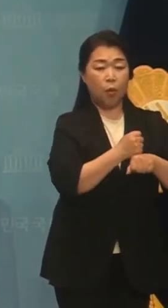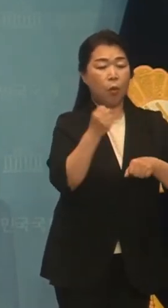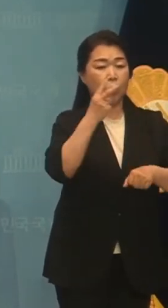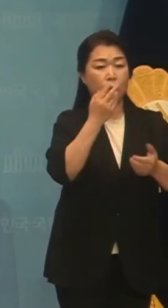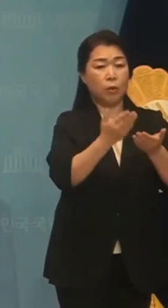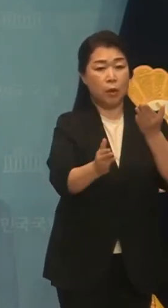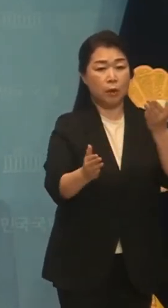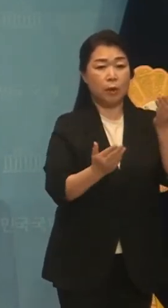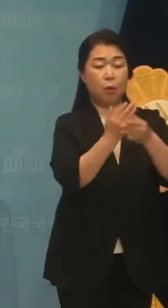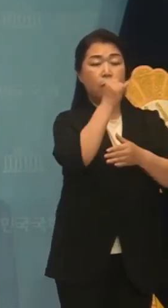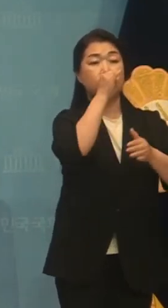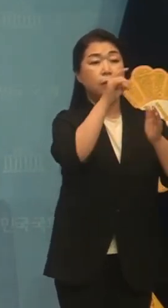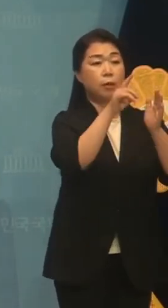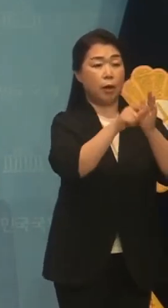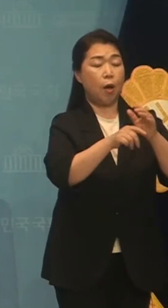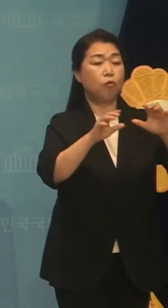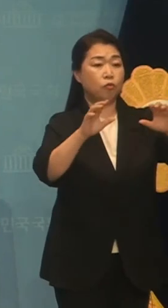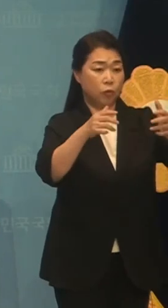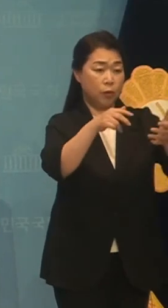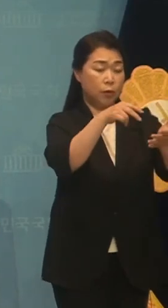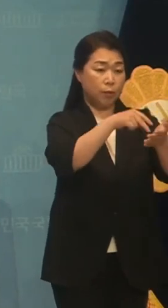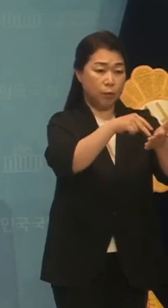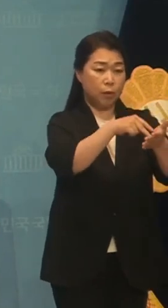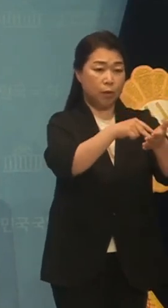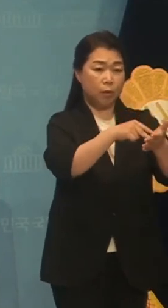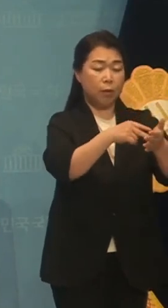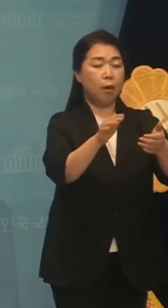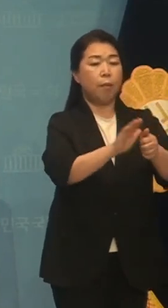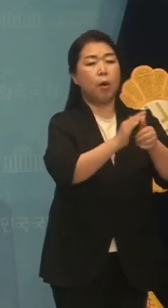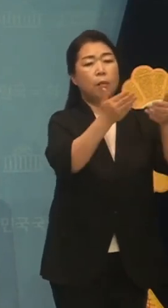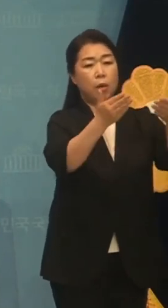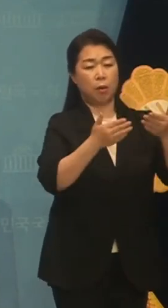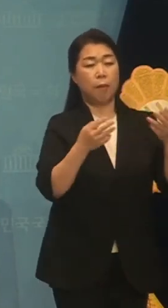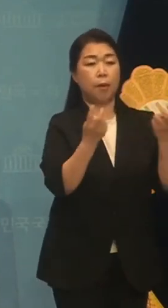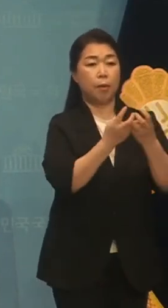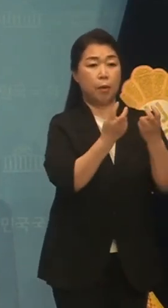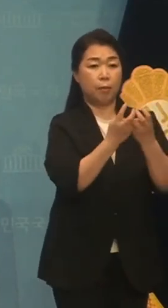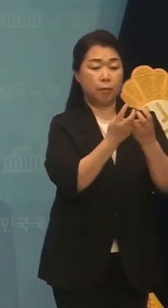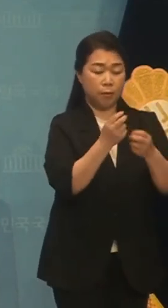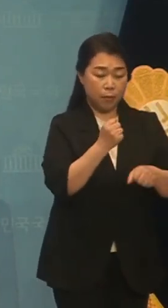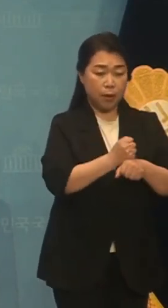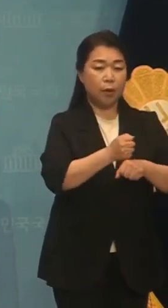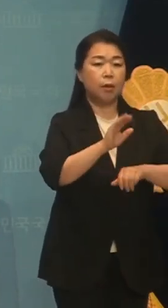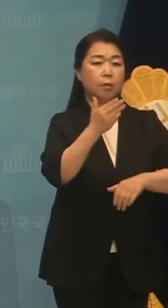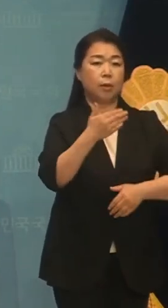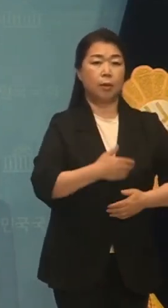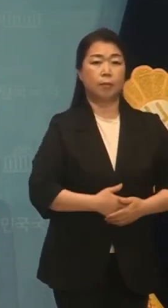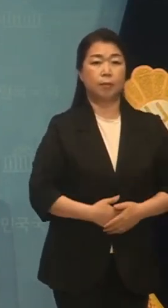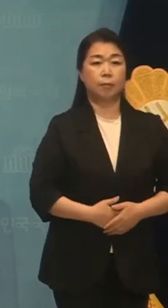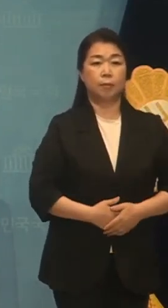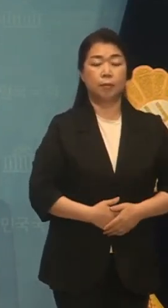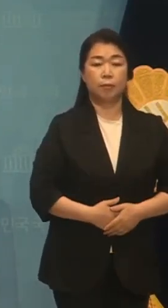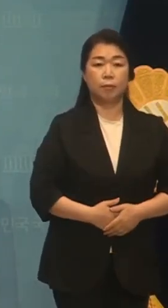이상 반응이 있을 때 국가적으로 배려받을 수 있는 방안 조속히 마련되어야 합니다.